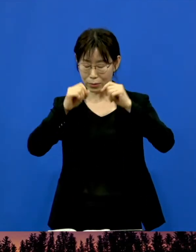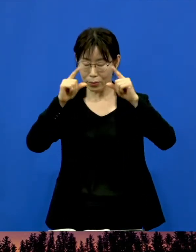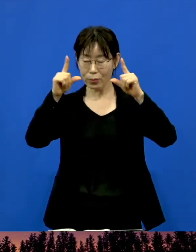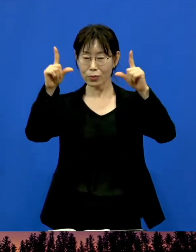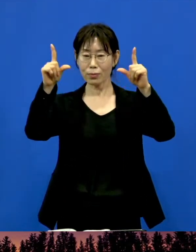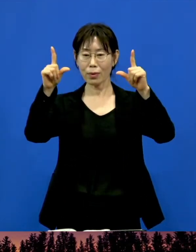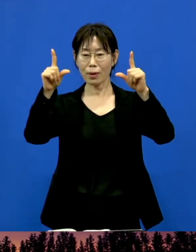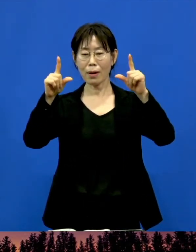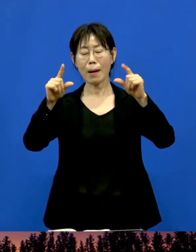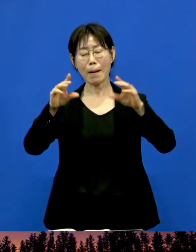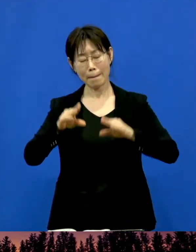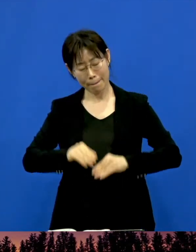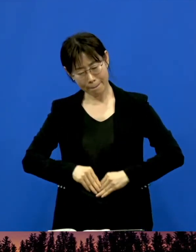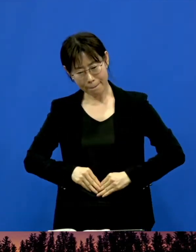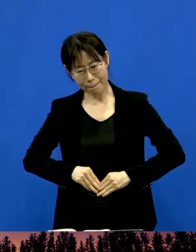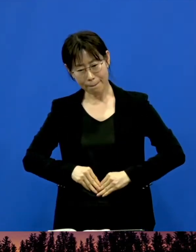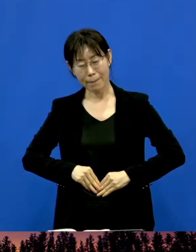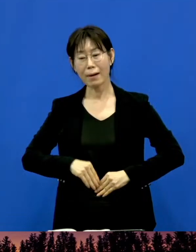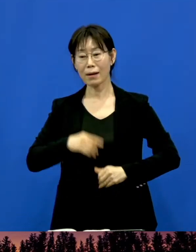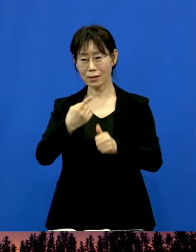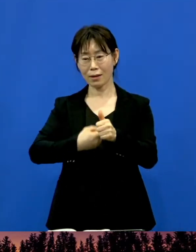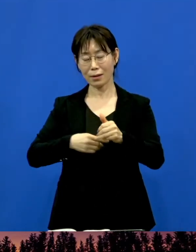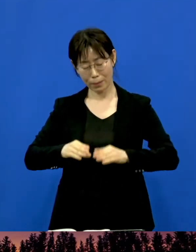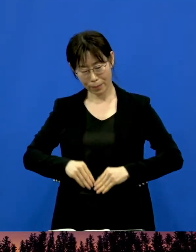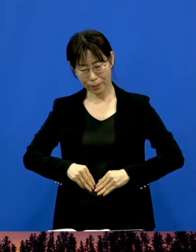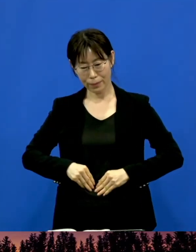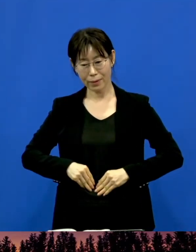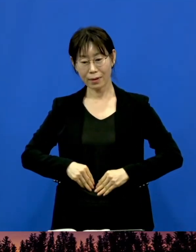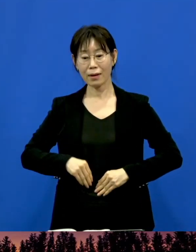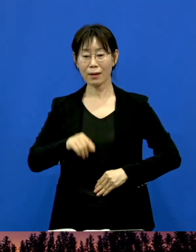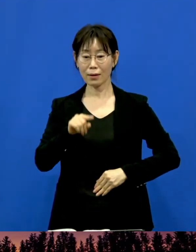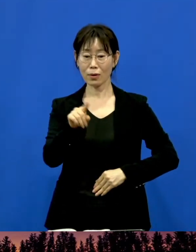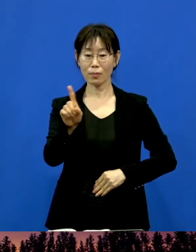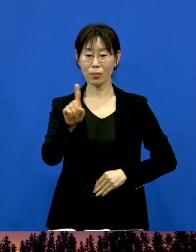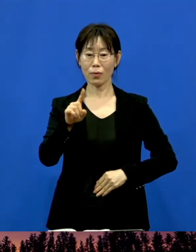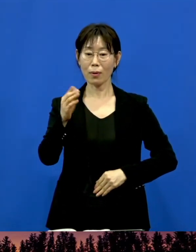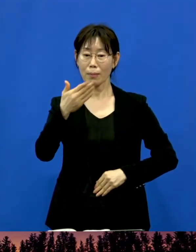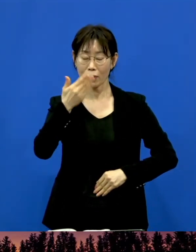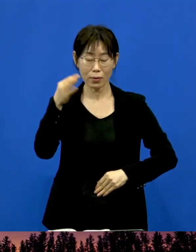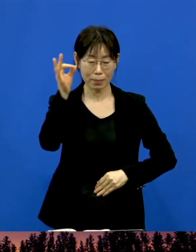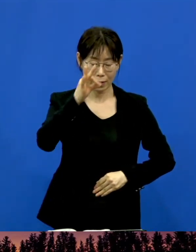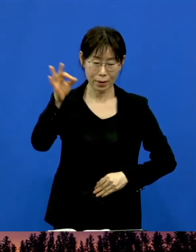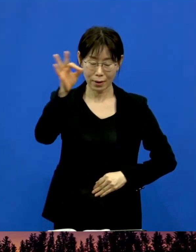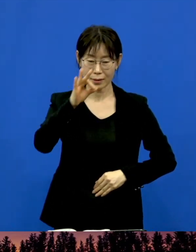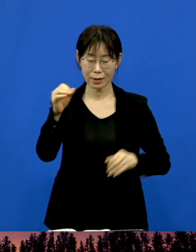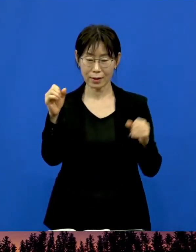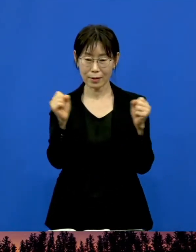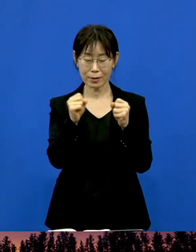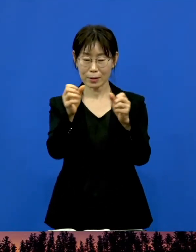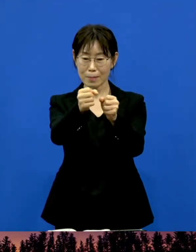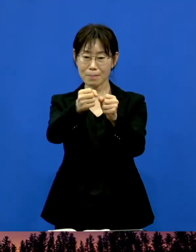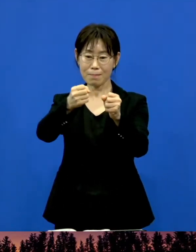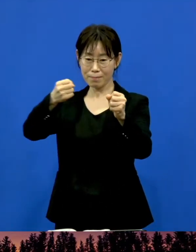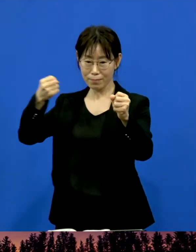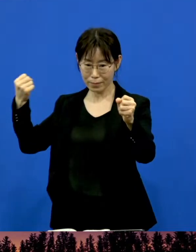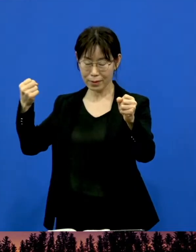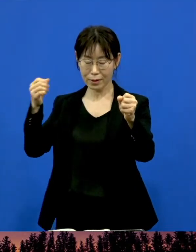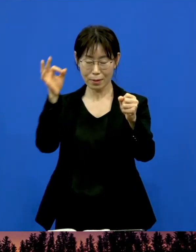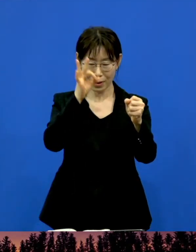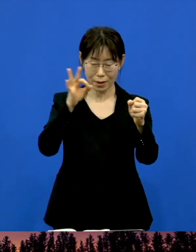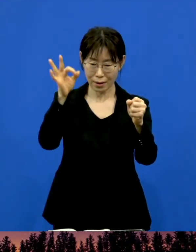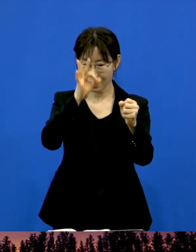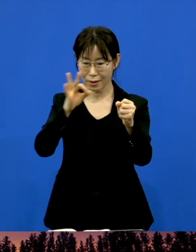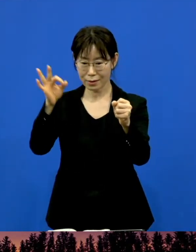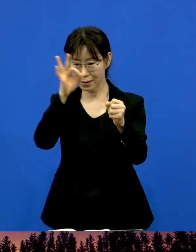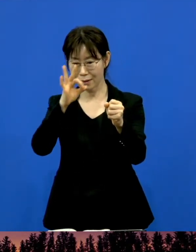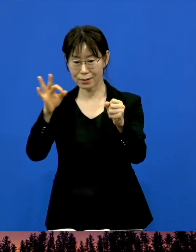느낍니다. 본능적으로 우리는 먹을 걸 찾아요. 냉장고 문을 보든지 어디에 냄비에 뭐가